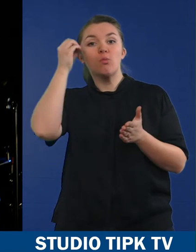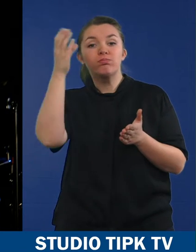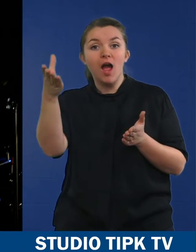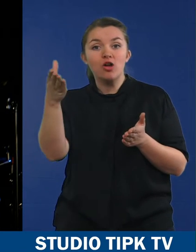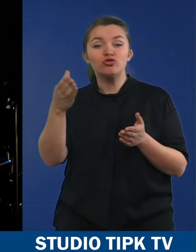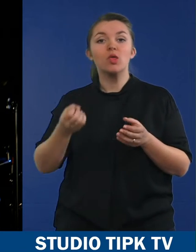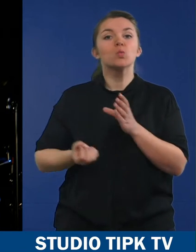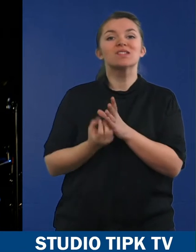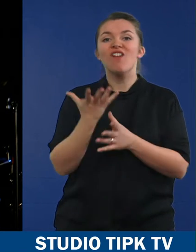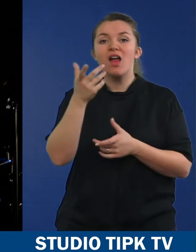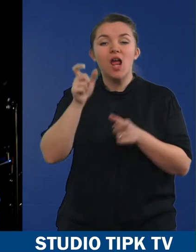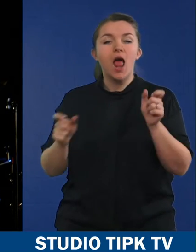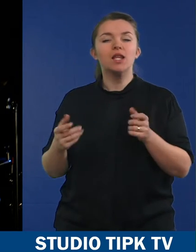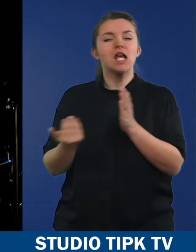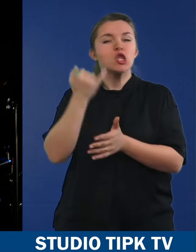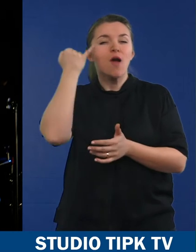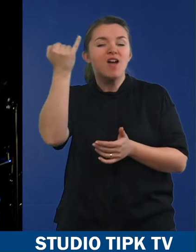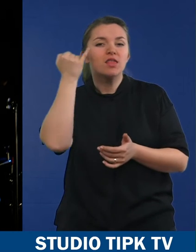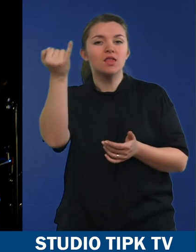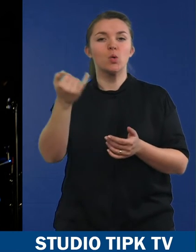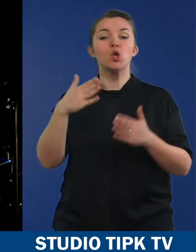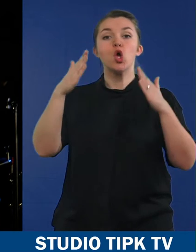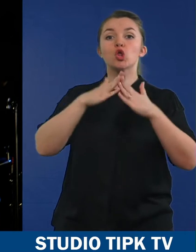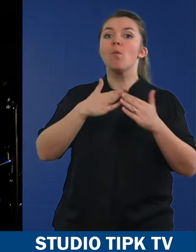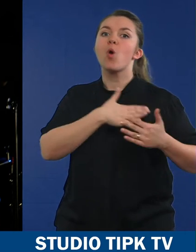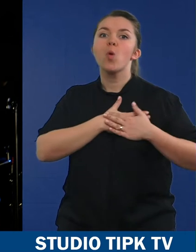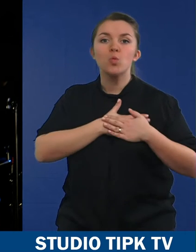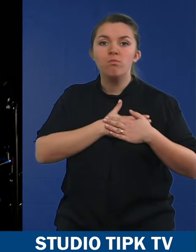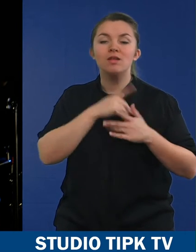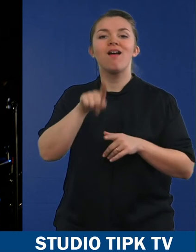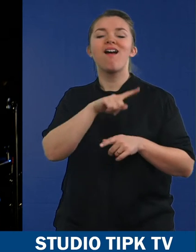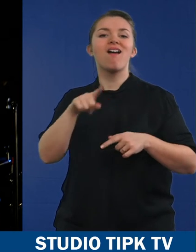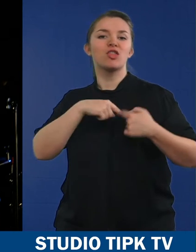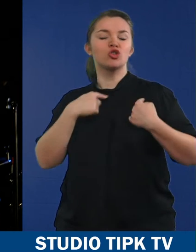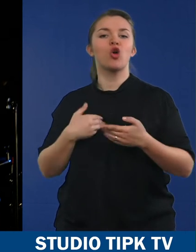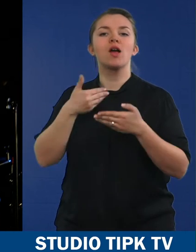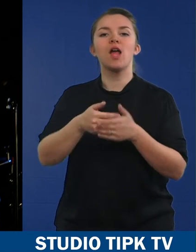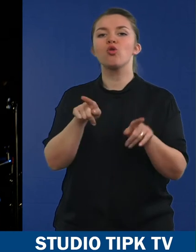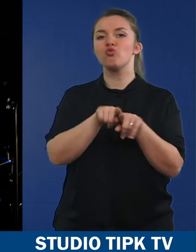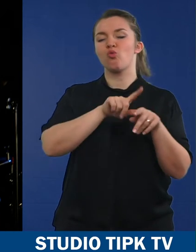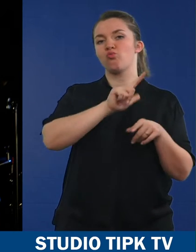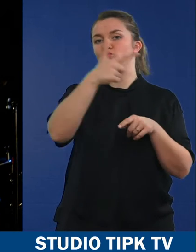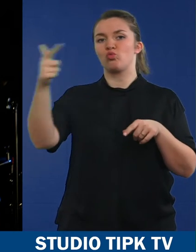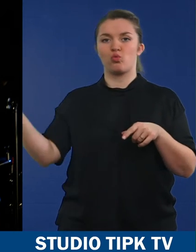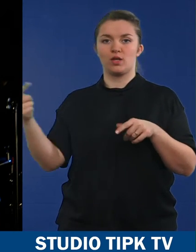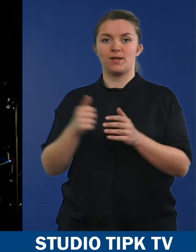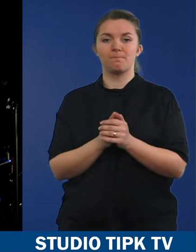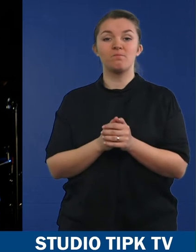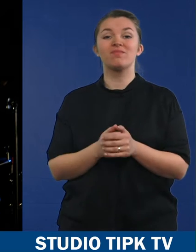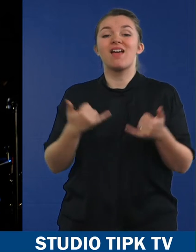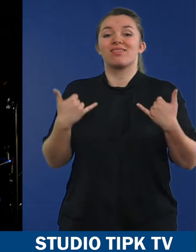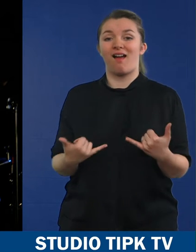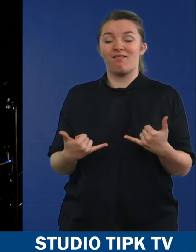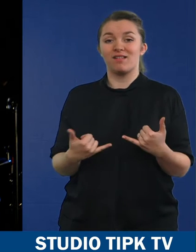izobraženi, ustvarjalni, inovativni, domoljubni in solidarni do drugih.